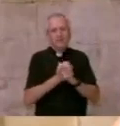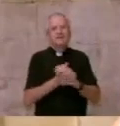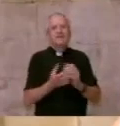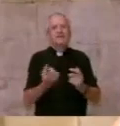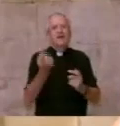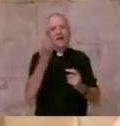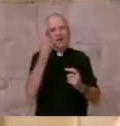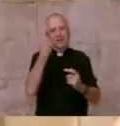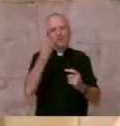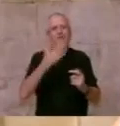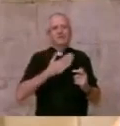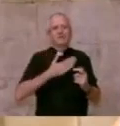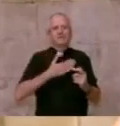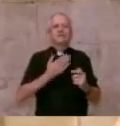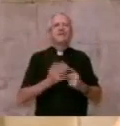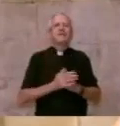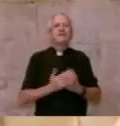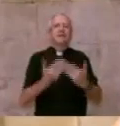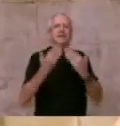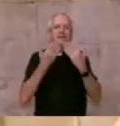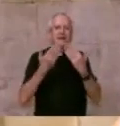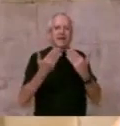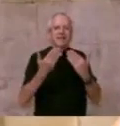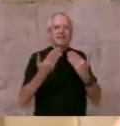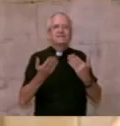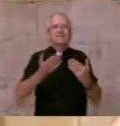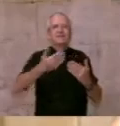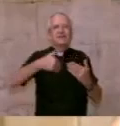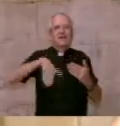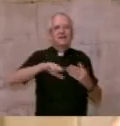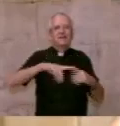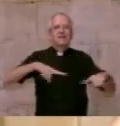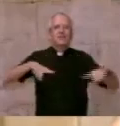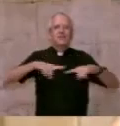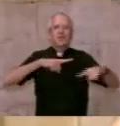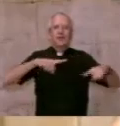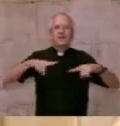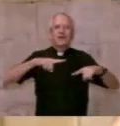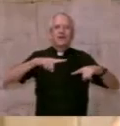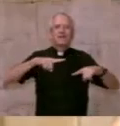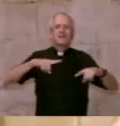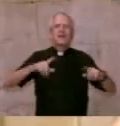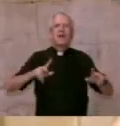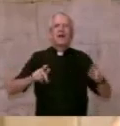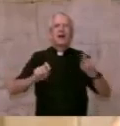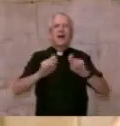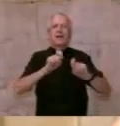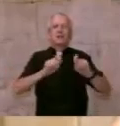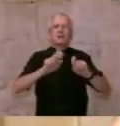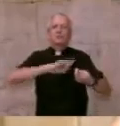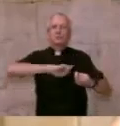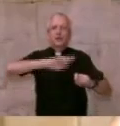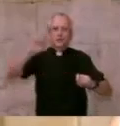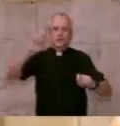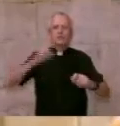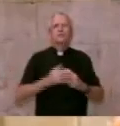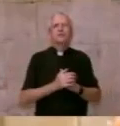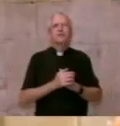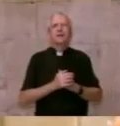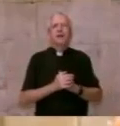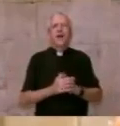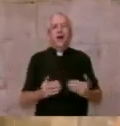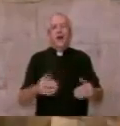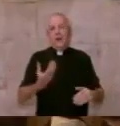alumne. Bon amigo y alumno. Gràcies. Gracias al director general de Asuntos Religiosos. Al alcalde